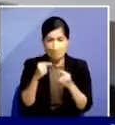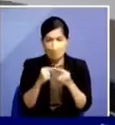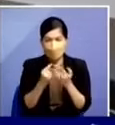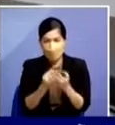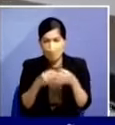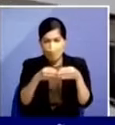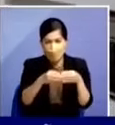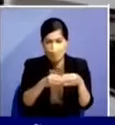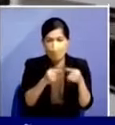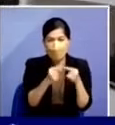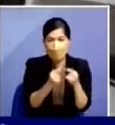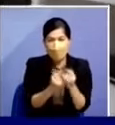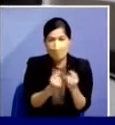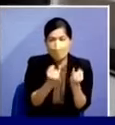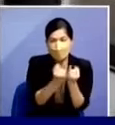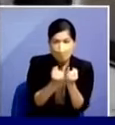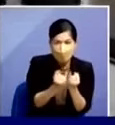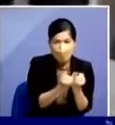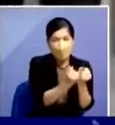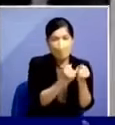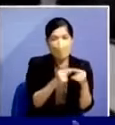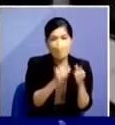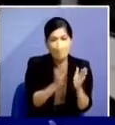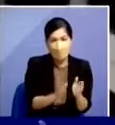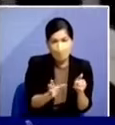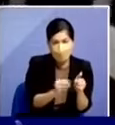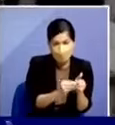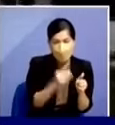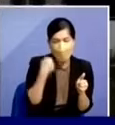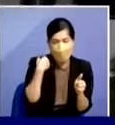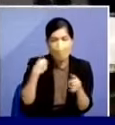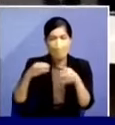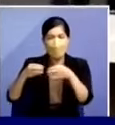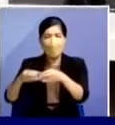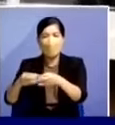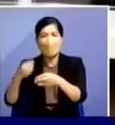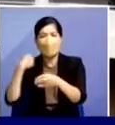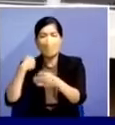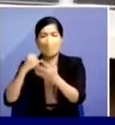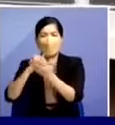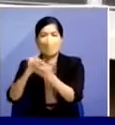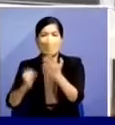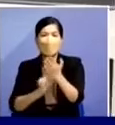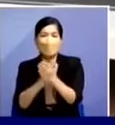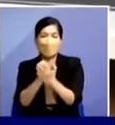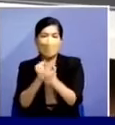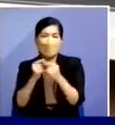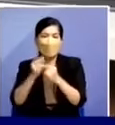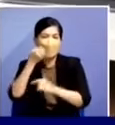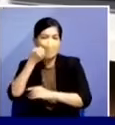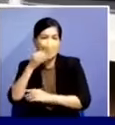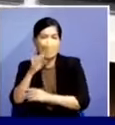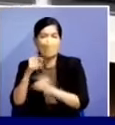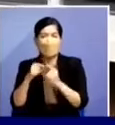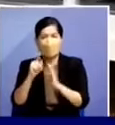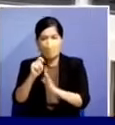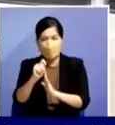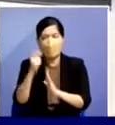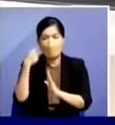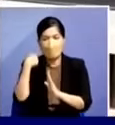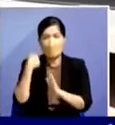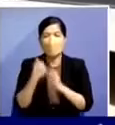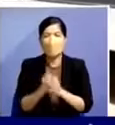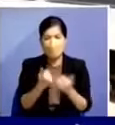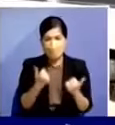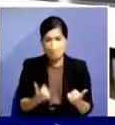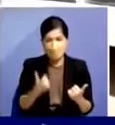คะส่วนหนึ่งค่ะเป็นผู้ที่ติดเชื้อเนี่ยเดินทางมาจากต่างจังหวัดมาเข้ารับการรักษาที่จังหวัดตากซึ่งอาจจะทำให้จำนวนเ